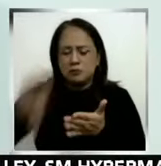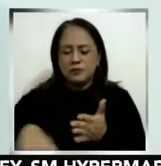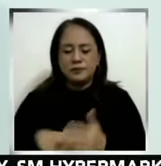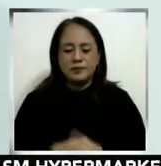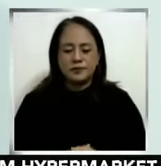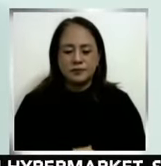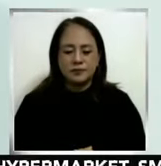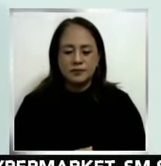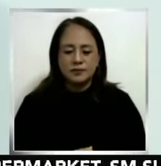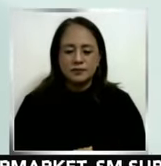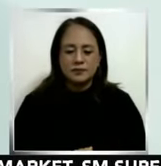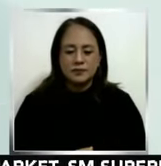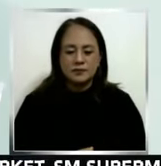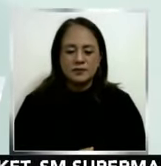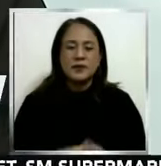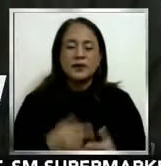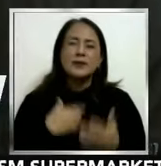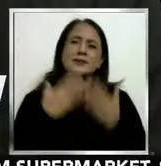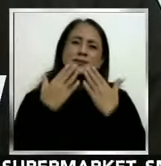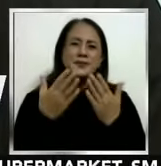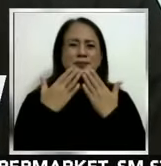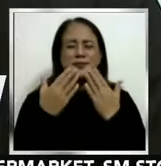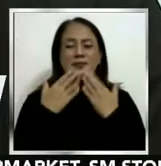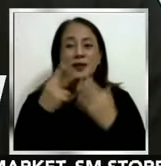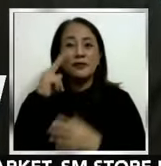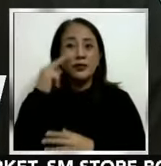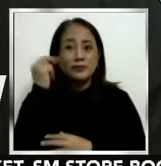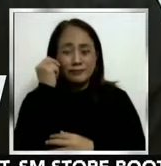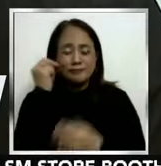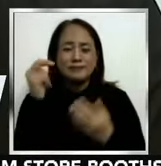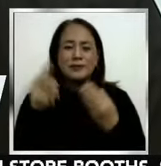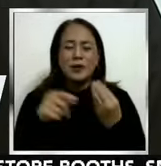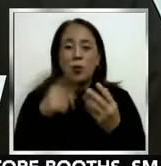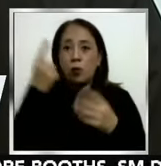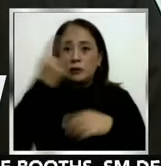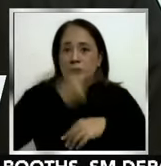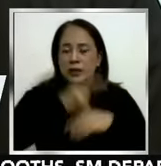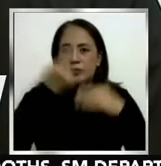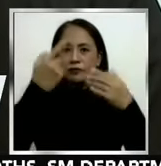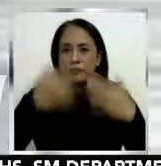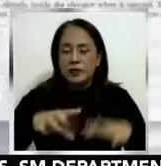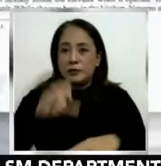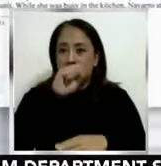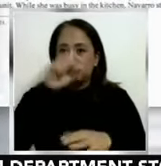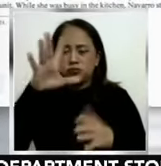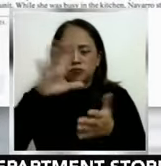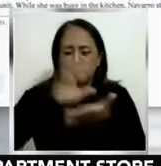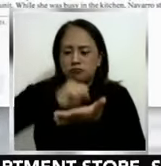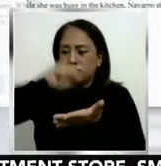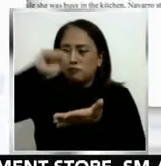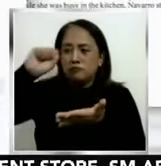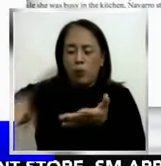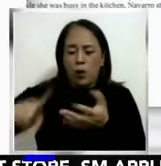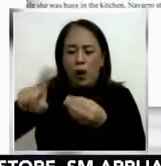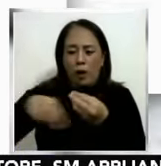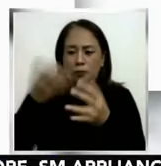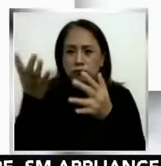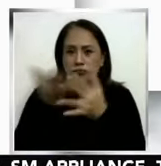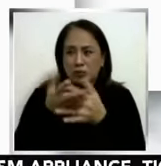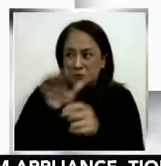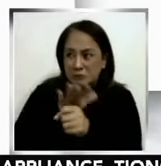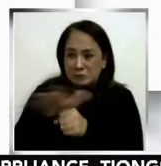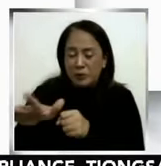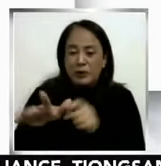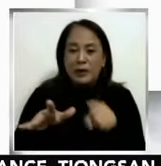Ganun na lang ang pagpapasalamat ni Vong Navarro isang araw matapos tuluyang ibasura ng Korte Suprema mga kasong rape at acts of lasciviousness